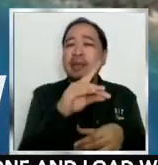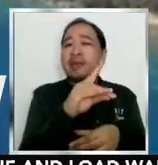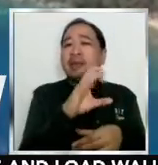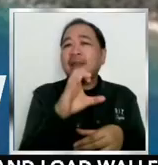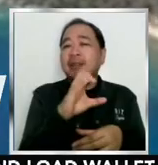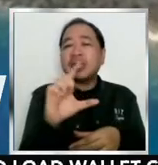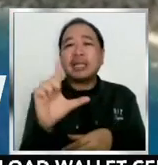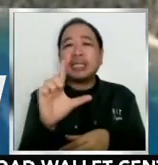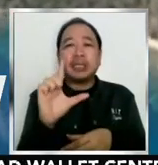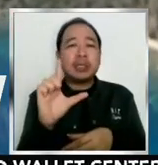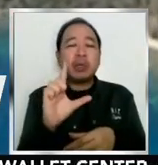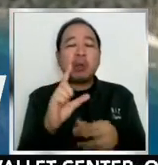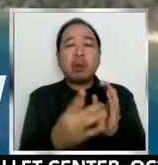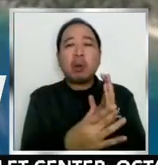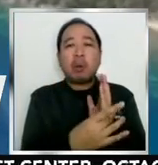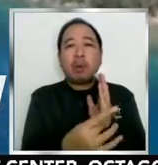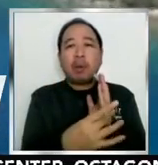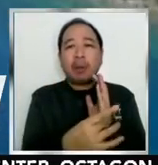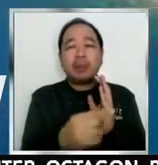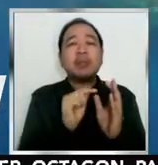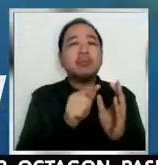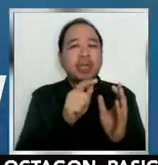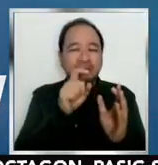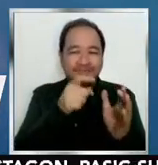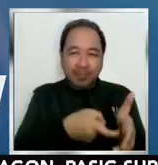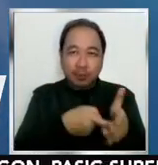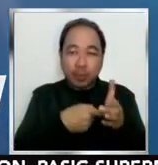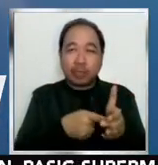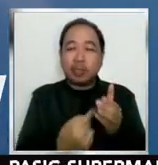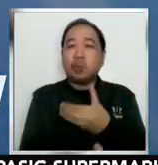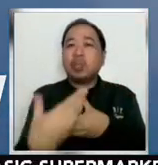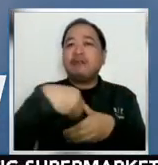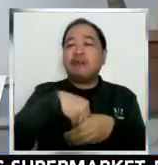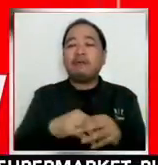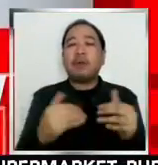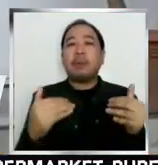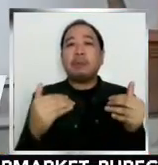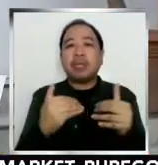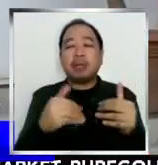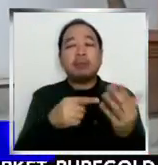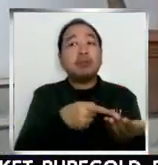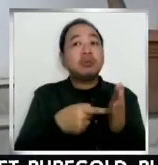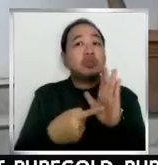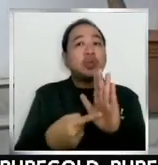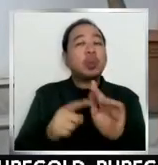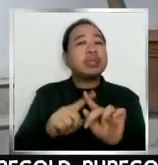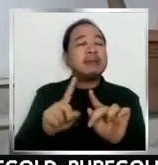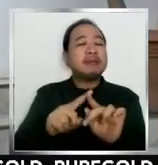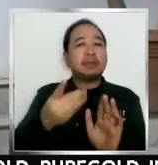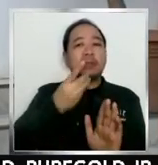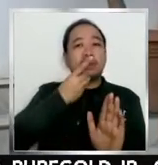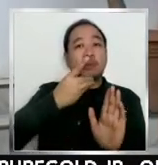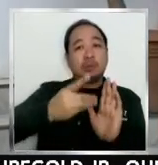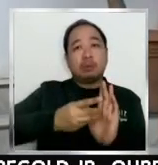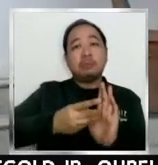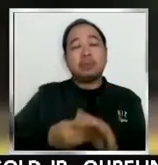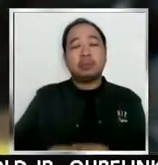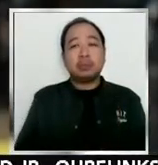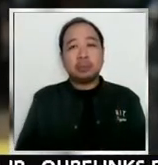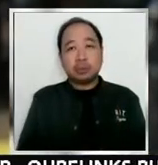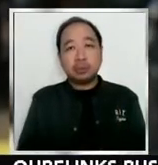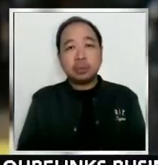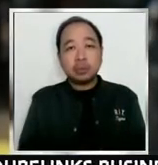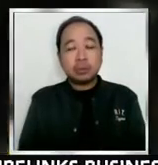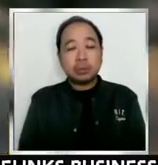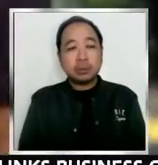oil para dumalo sila sa case build-up meeting at magpakita ng mga dokumento. Para sa GMA Integrated News, Sanima Refran.